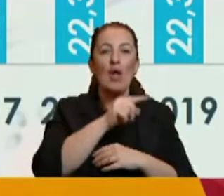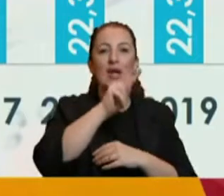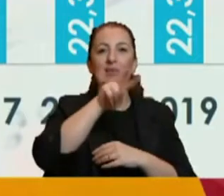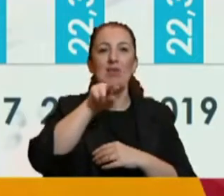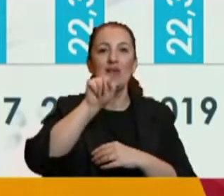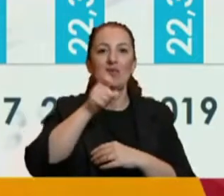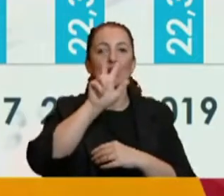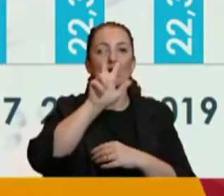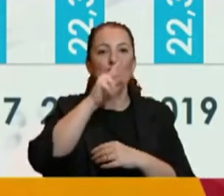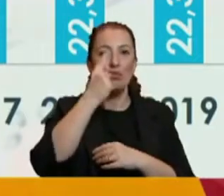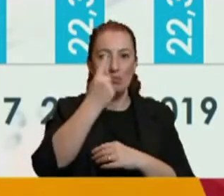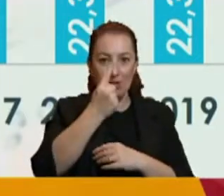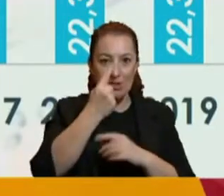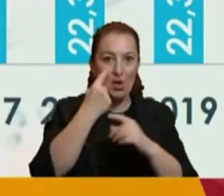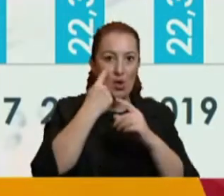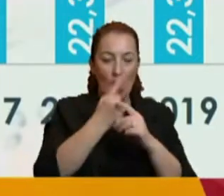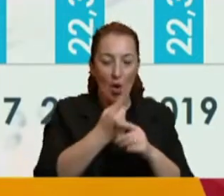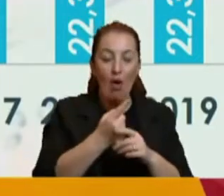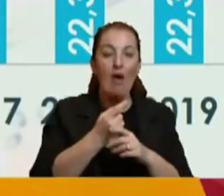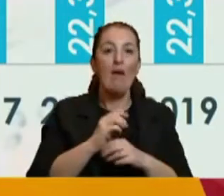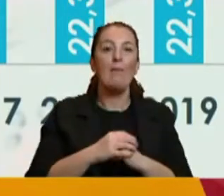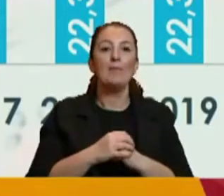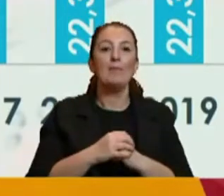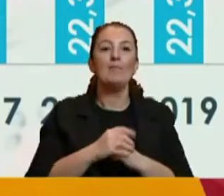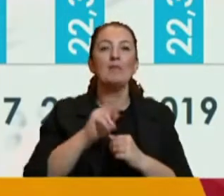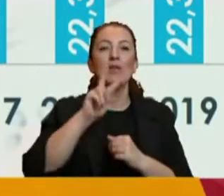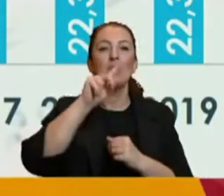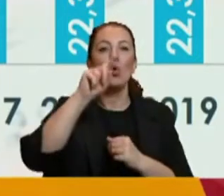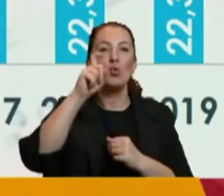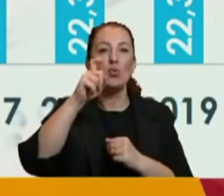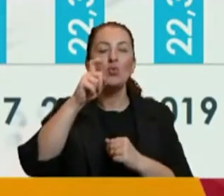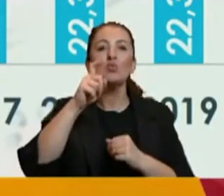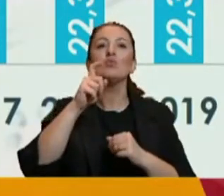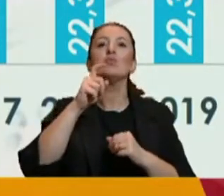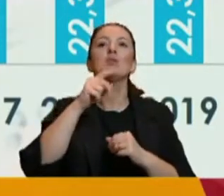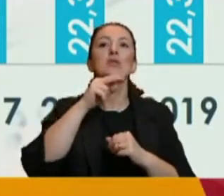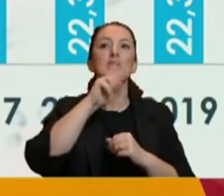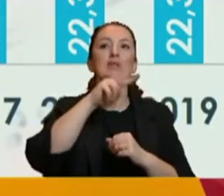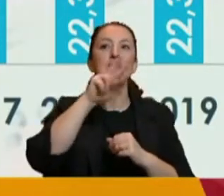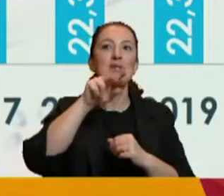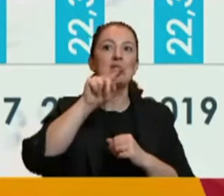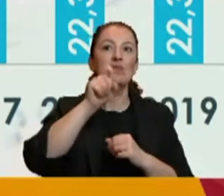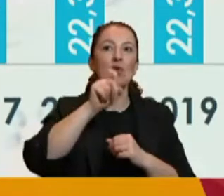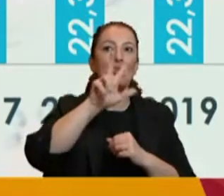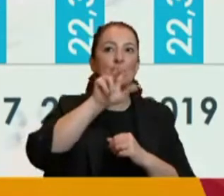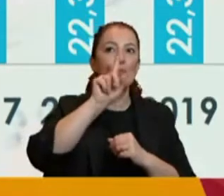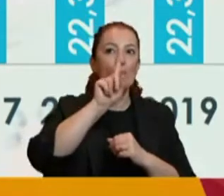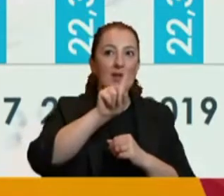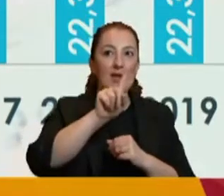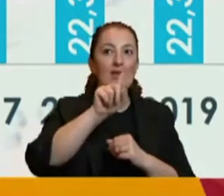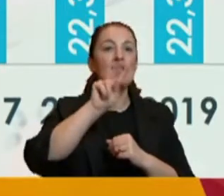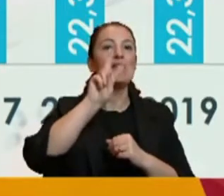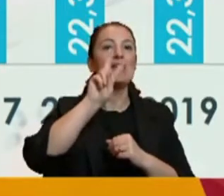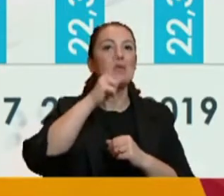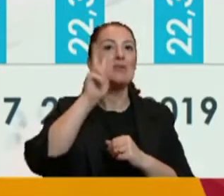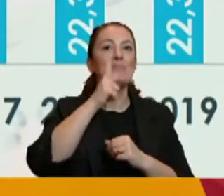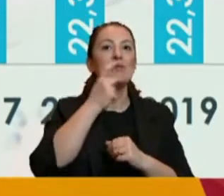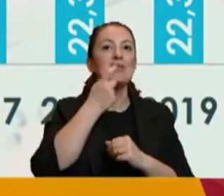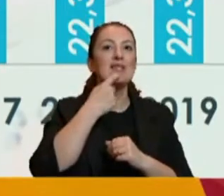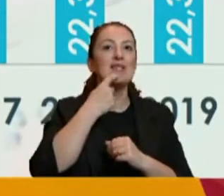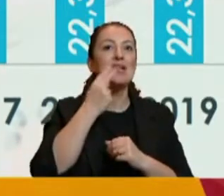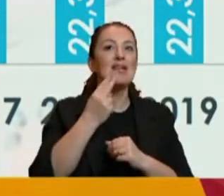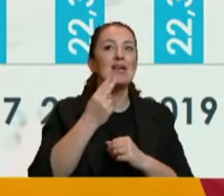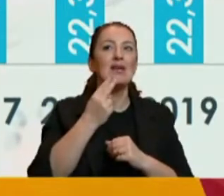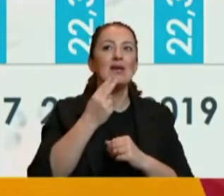22.30 birden yüzde 2019'da 22.31 Kent 2020 yılında